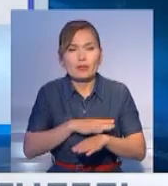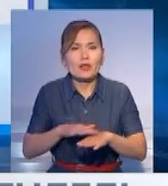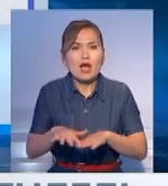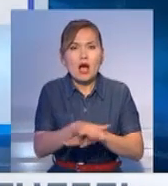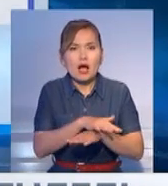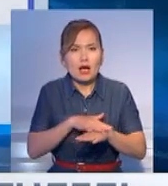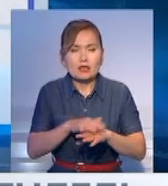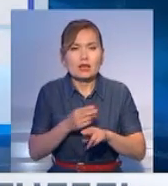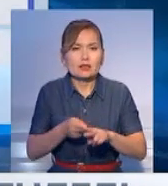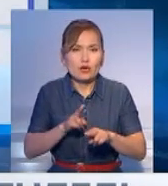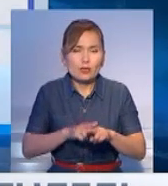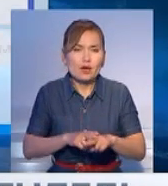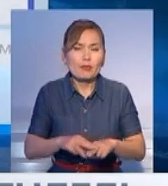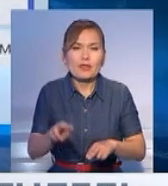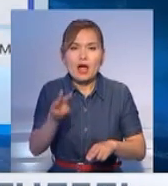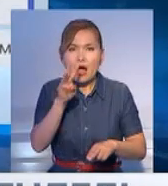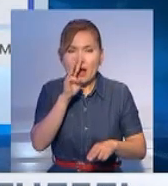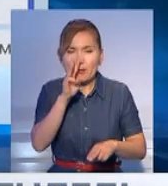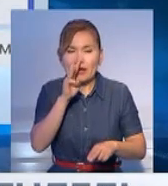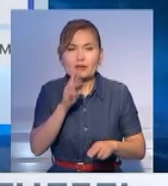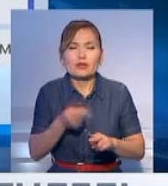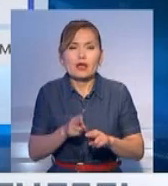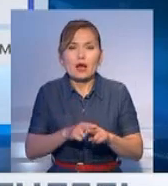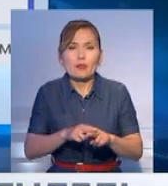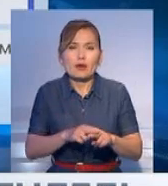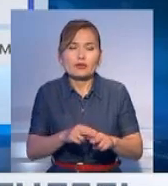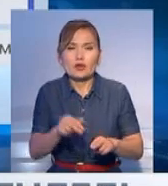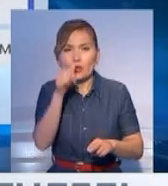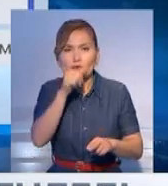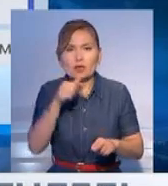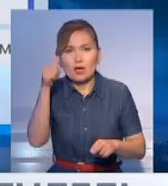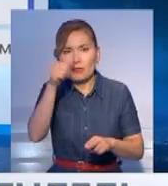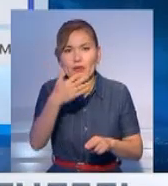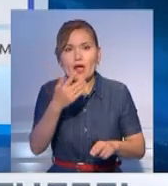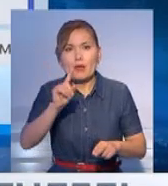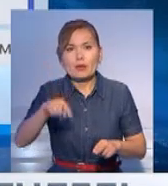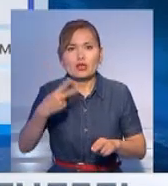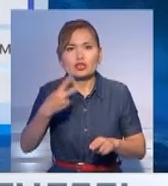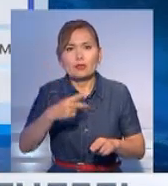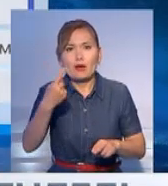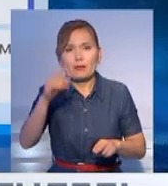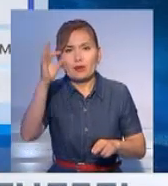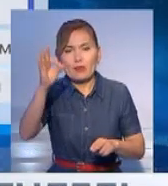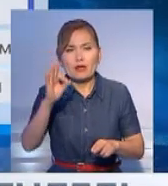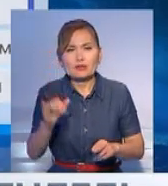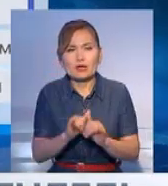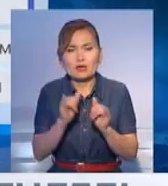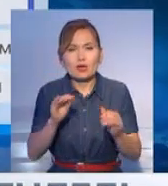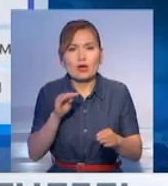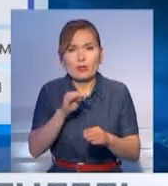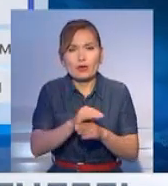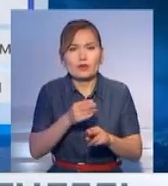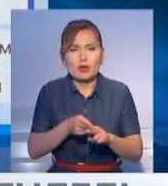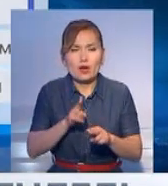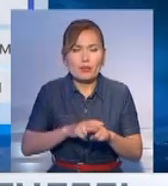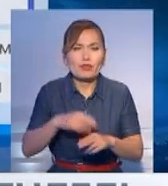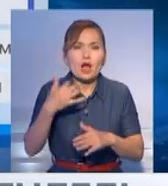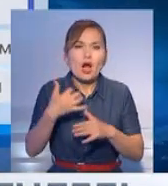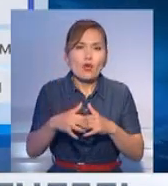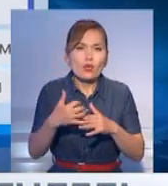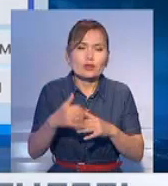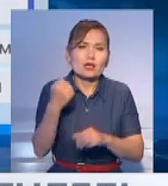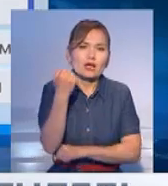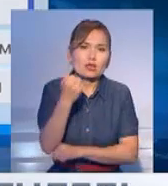жан басына шаққандағы номиналды ақшалай табысы өткен жылмен салыстырғанда 5,121%-ға жоғарылаған. Жұмысшылардың орташа